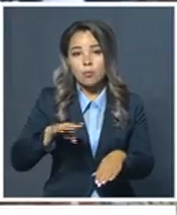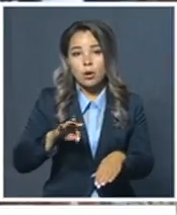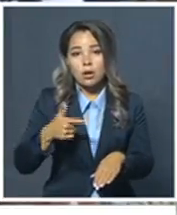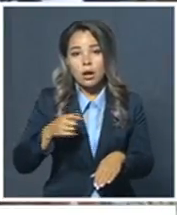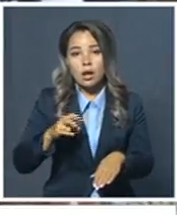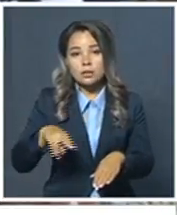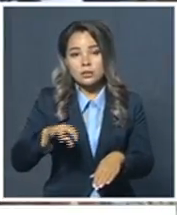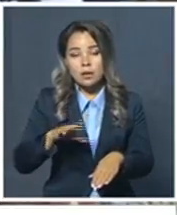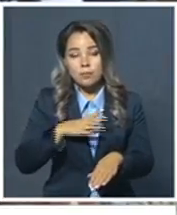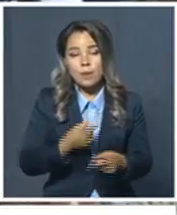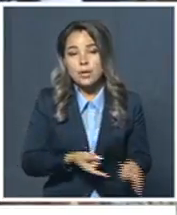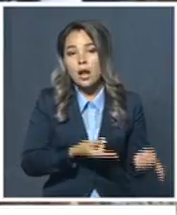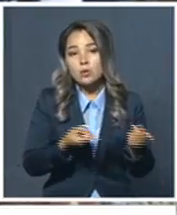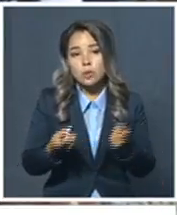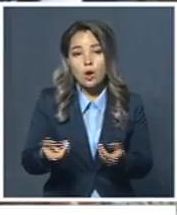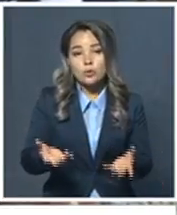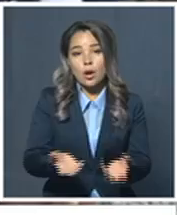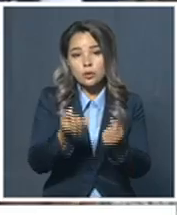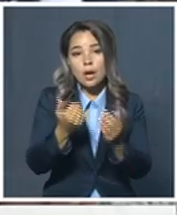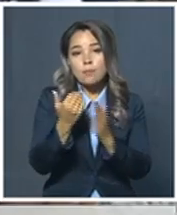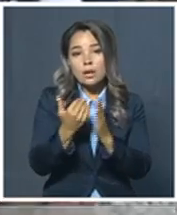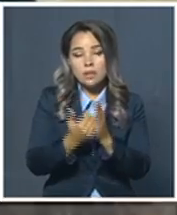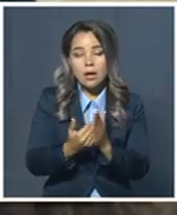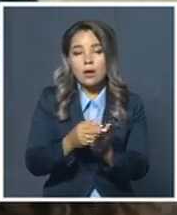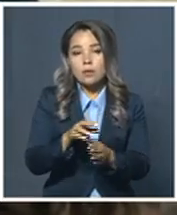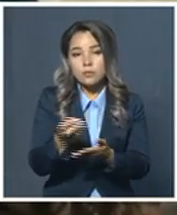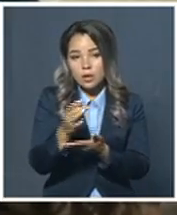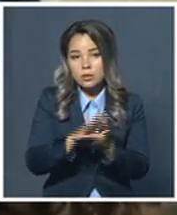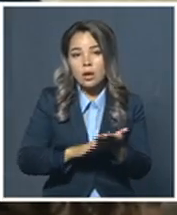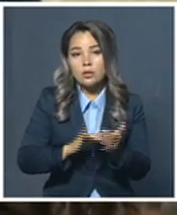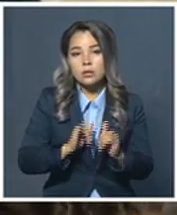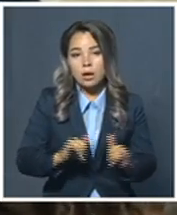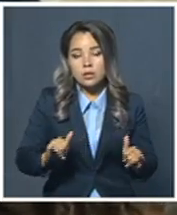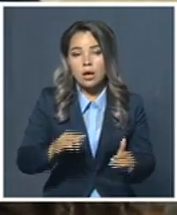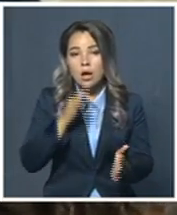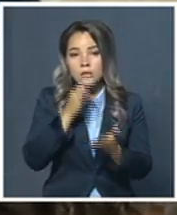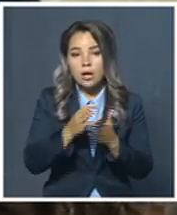мигранттарды құтқару жөніндегі бағдарламаны қайта іске қосуға шақырып отыр.